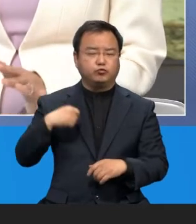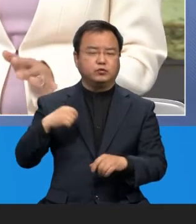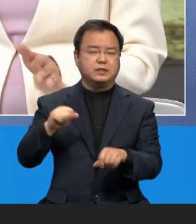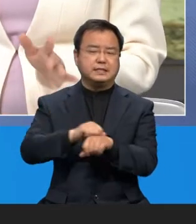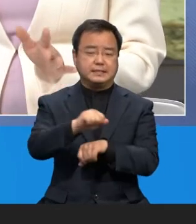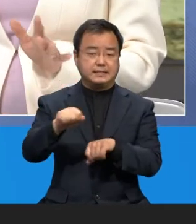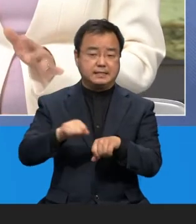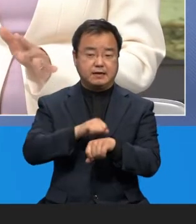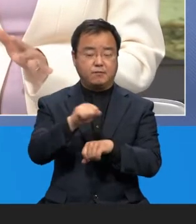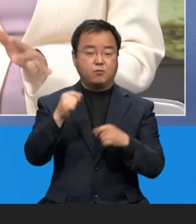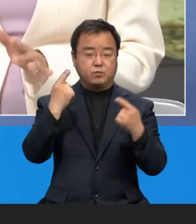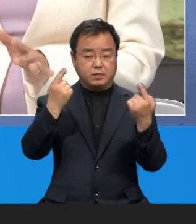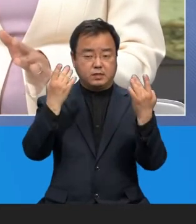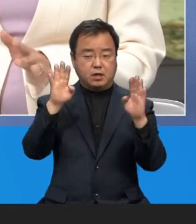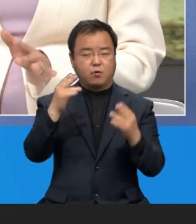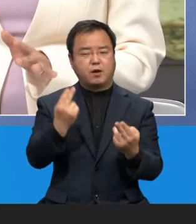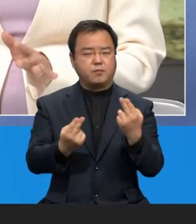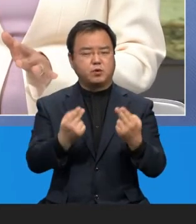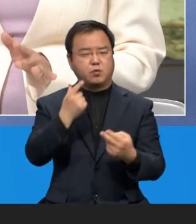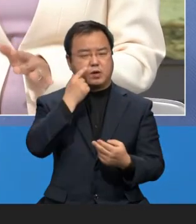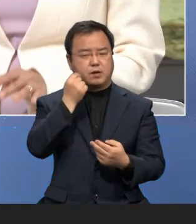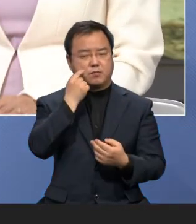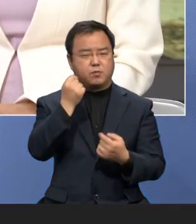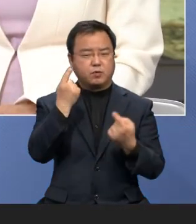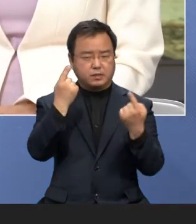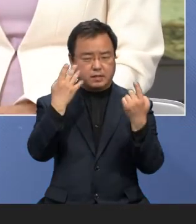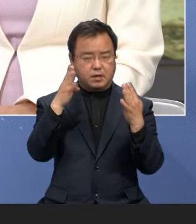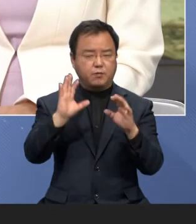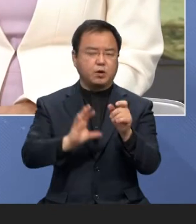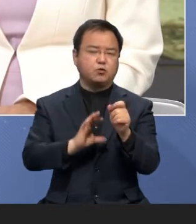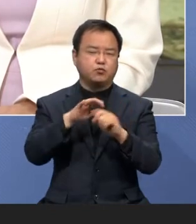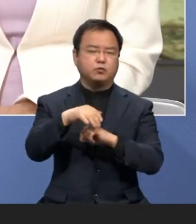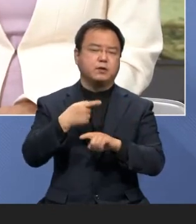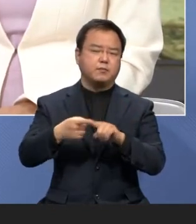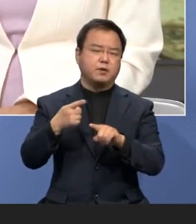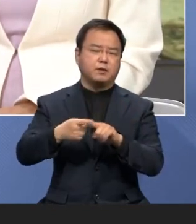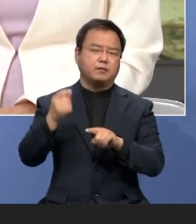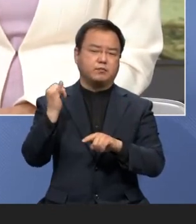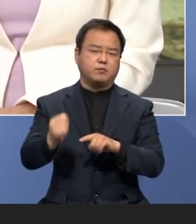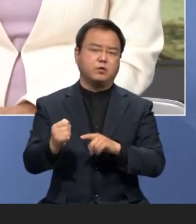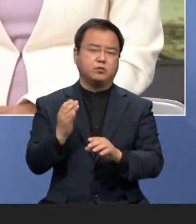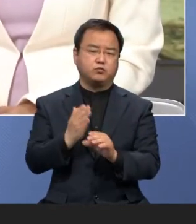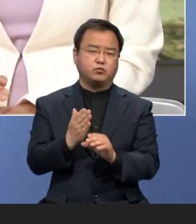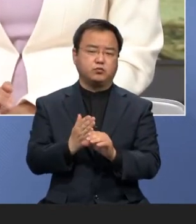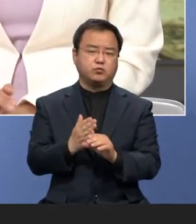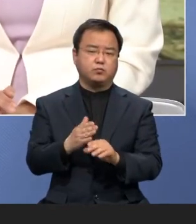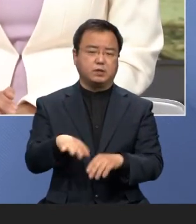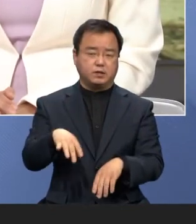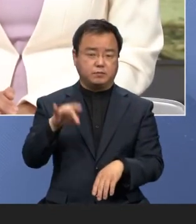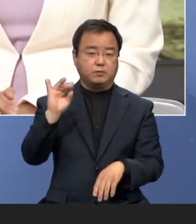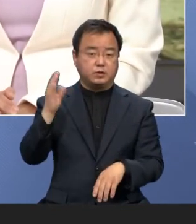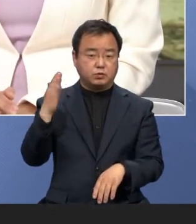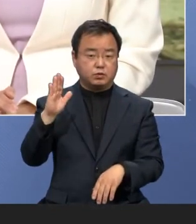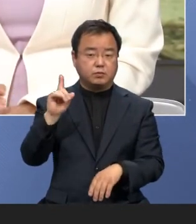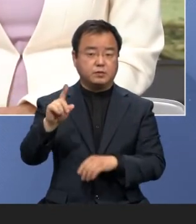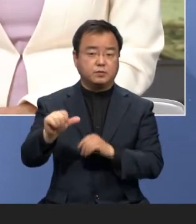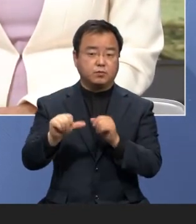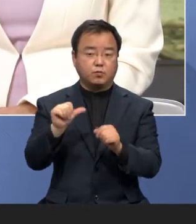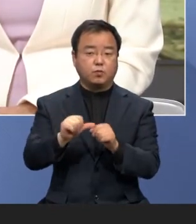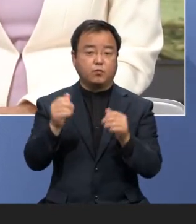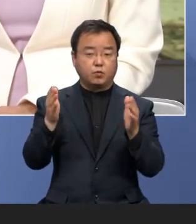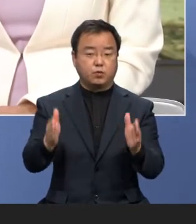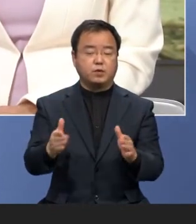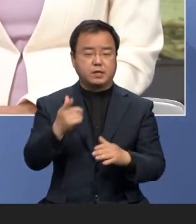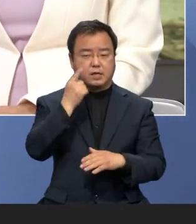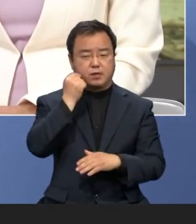싱가포르 지역의 이 대학에 비해서도 각종 국제 평가 순위가 밀리고 있는데요. 예. 우선은 최근 15년 동안 이 일본